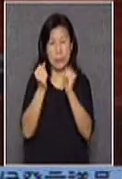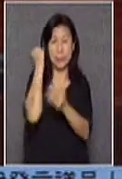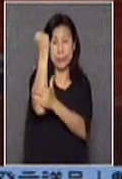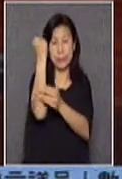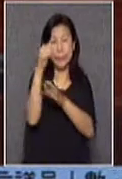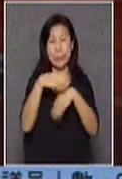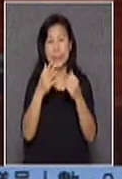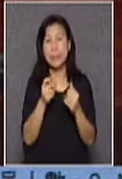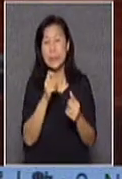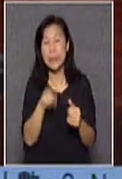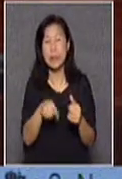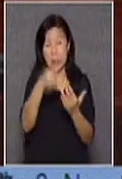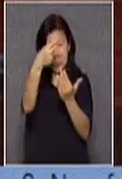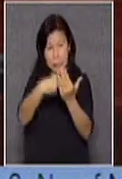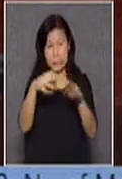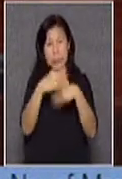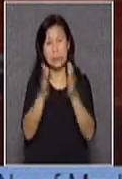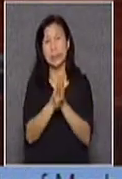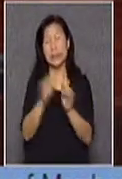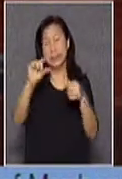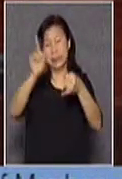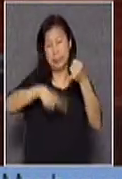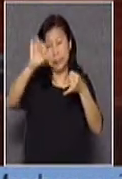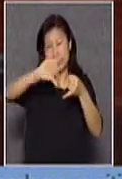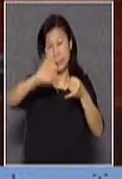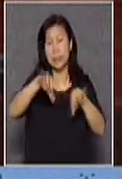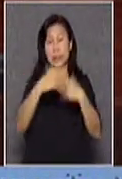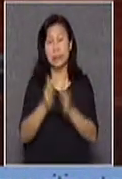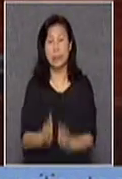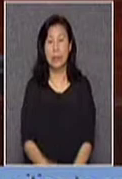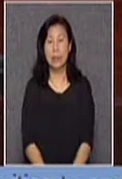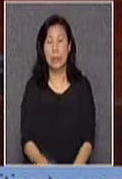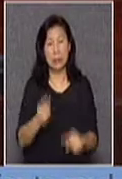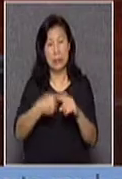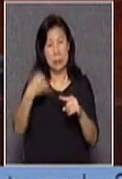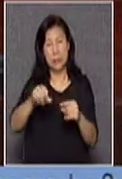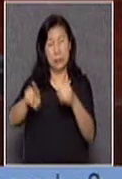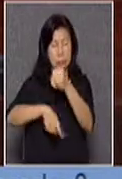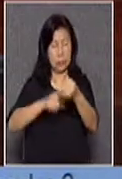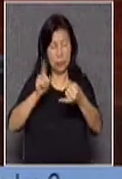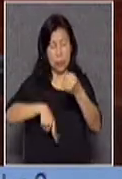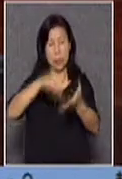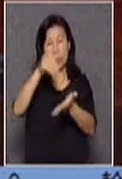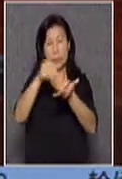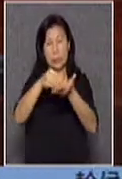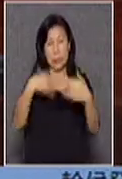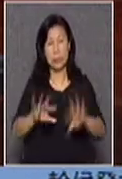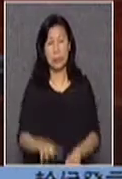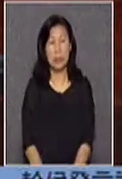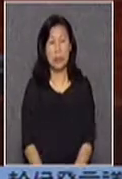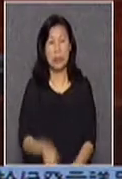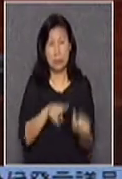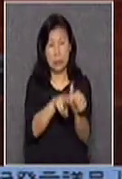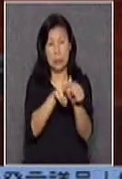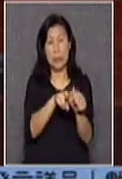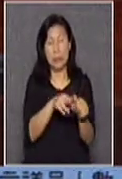個，等佢呢個條例咧係能夠即係唔能夠落實，咁要迫使呢個政府